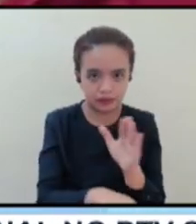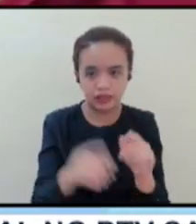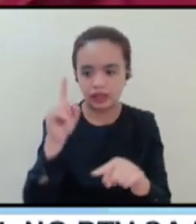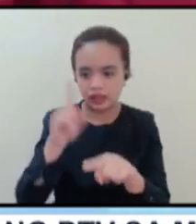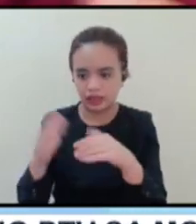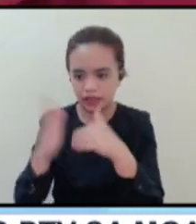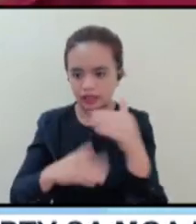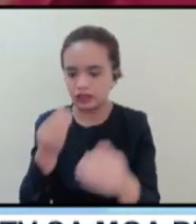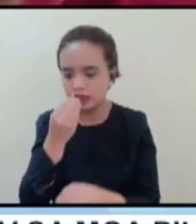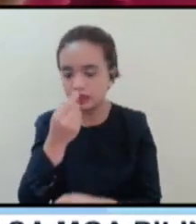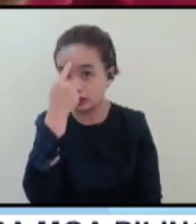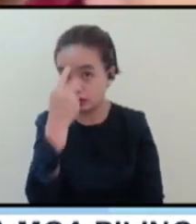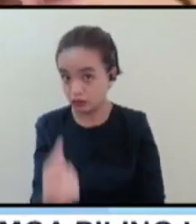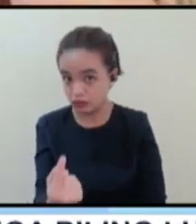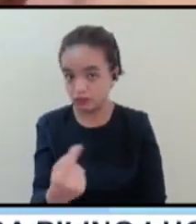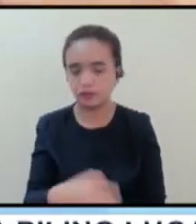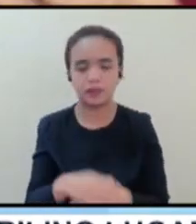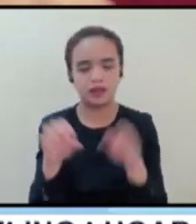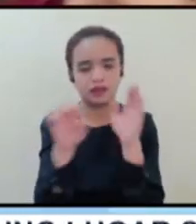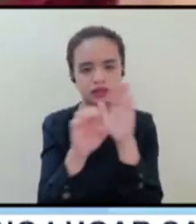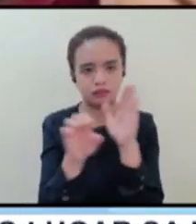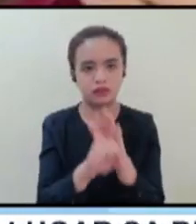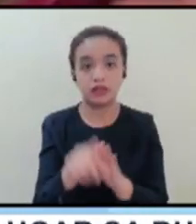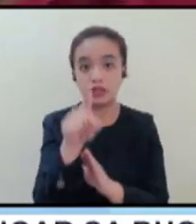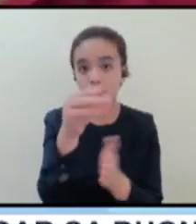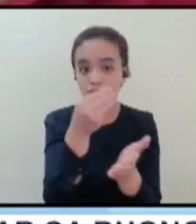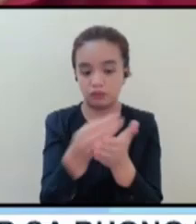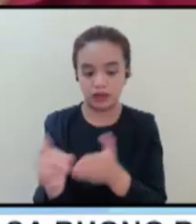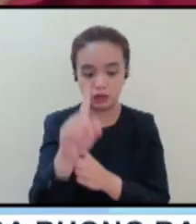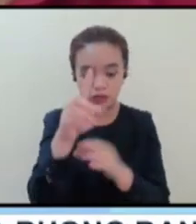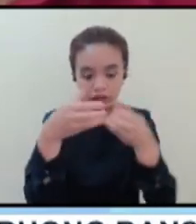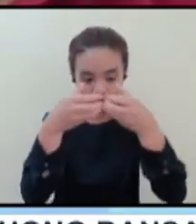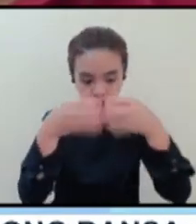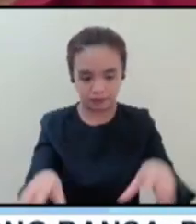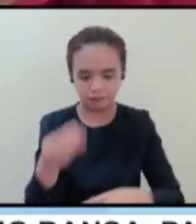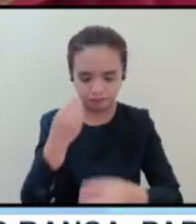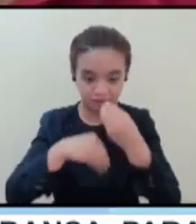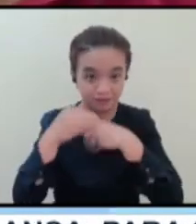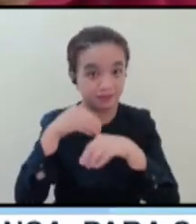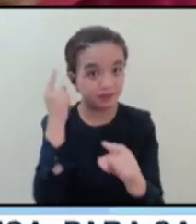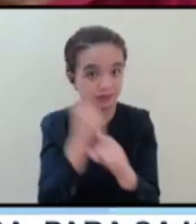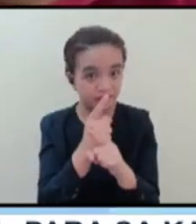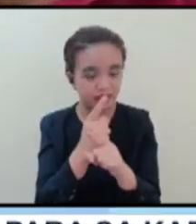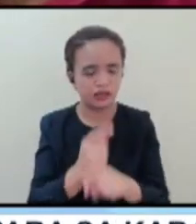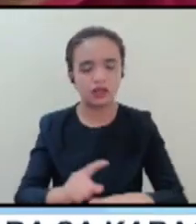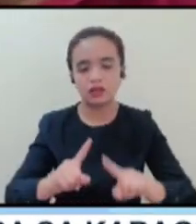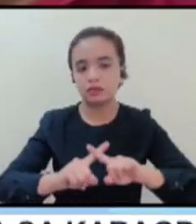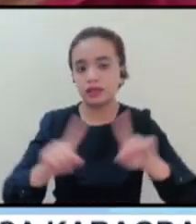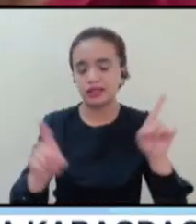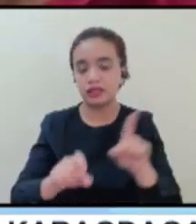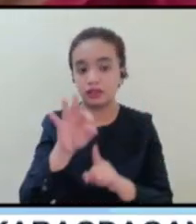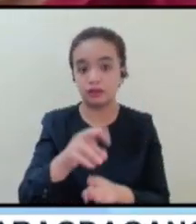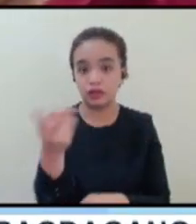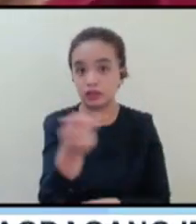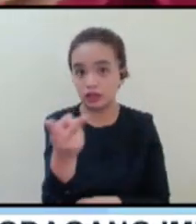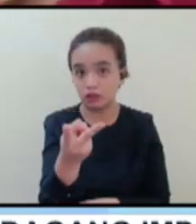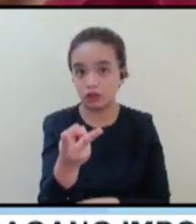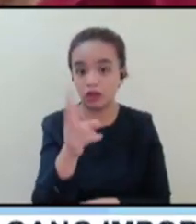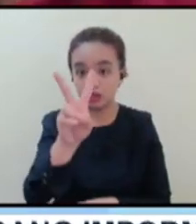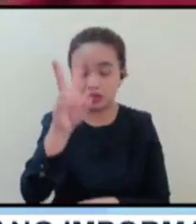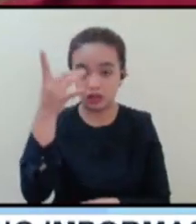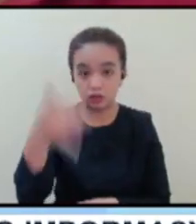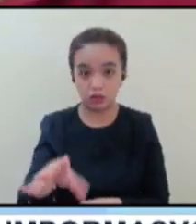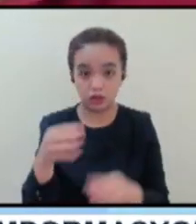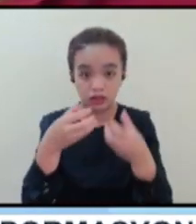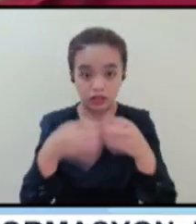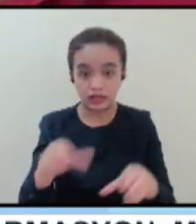ka. So, kunyari, bibili ka na isang itlog, kakainin mo yon, di ba? Pero kung dalawa na kayong kakain ng itlog, hindi mo naman